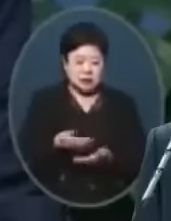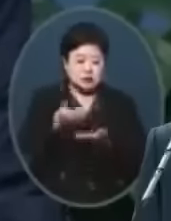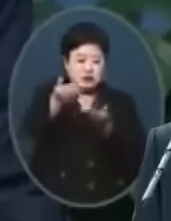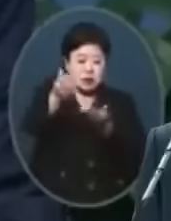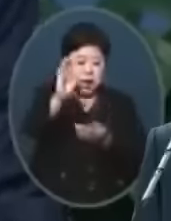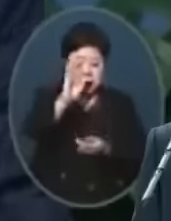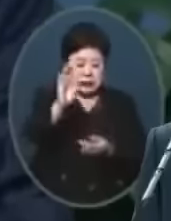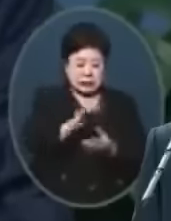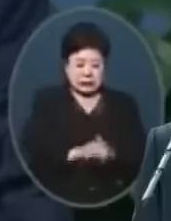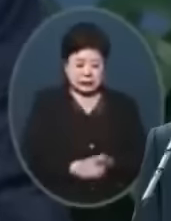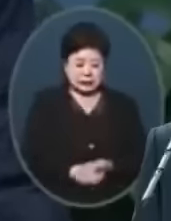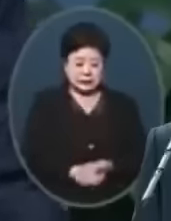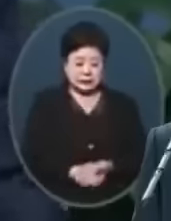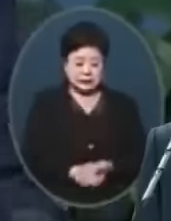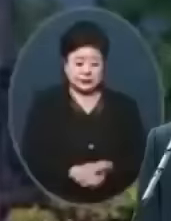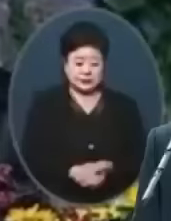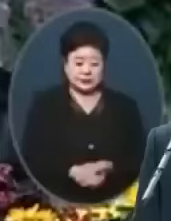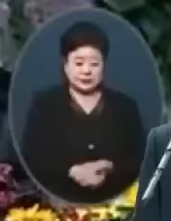것입니다.